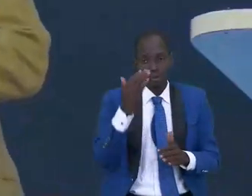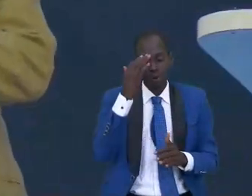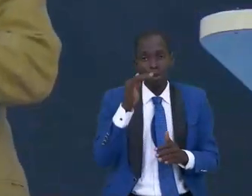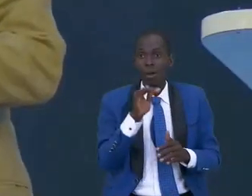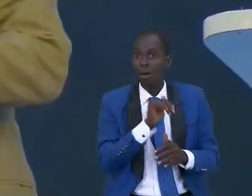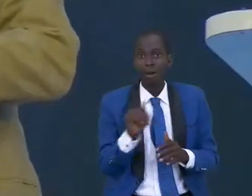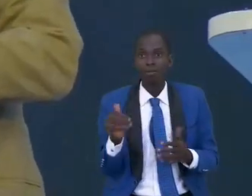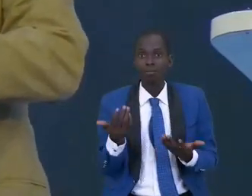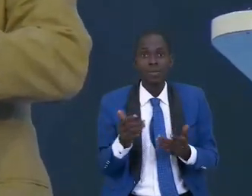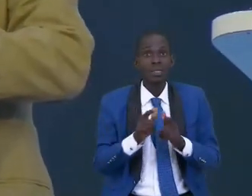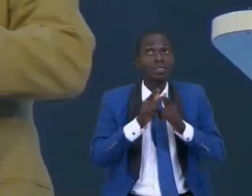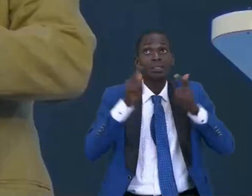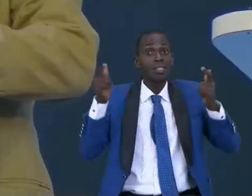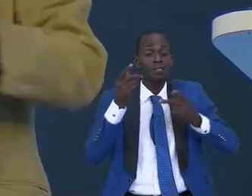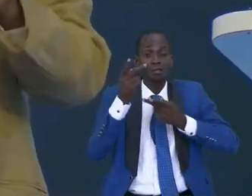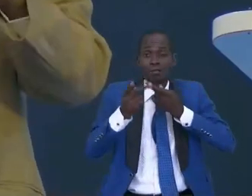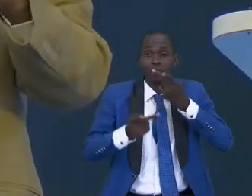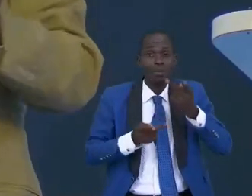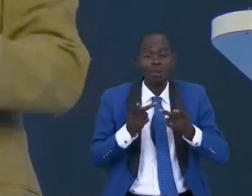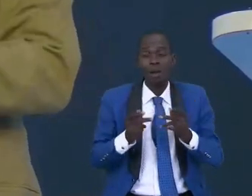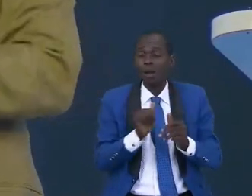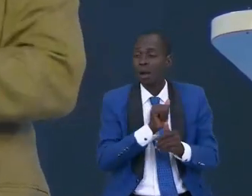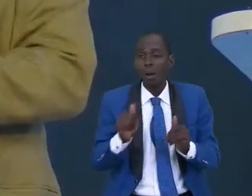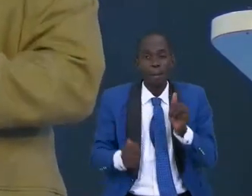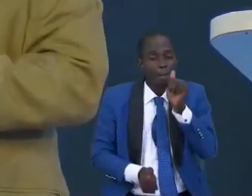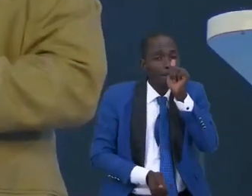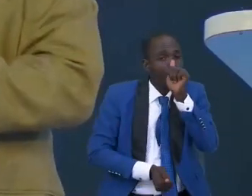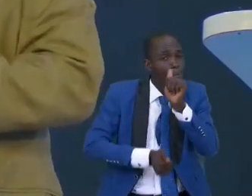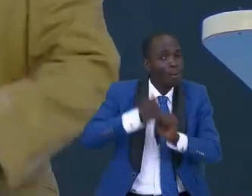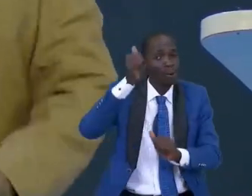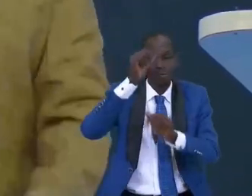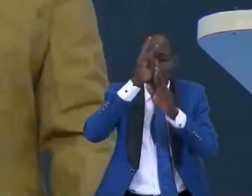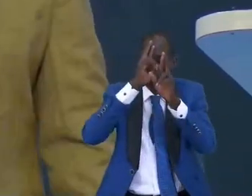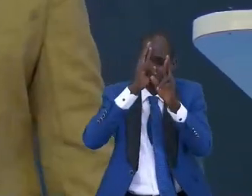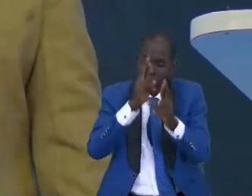visiteur, un visiteur auguste, plus honoré,